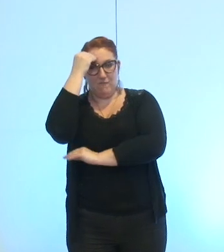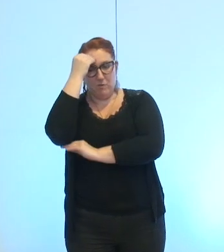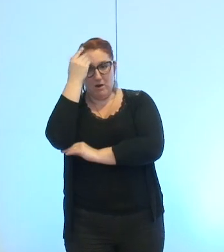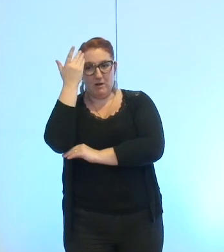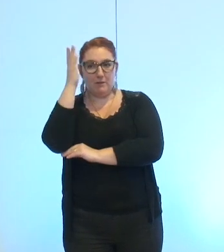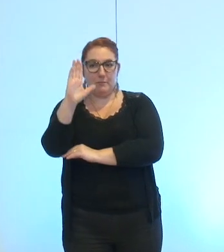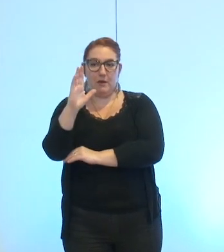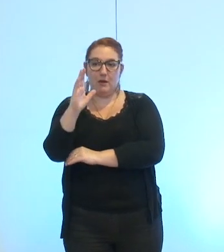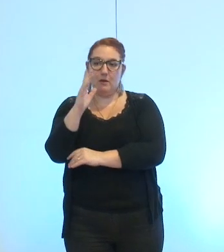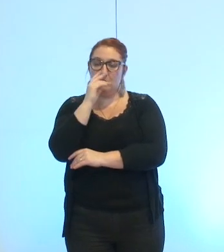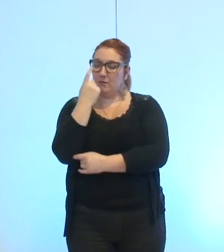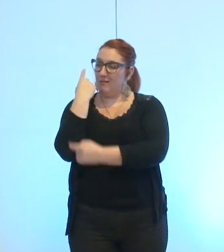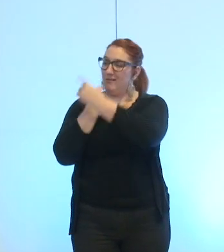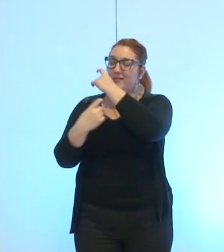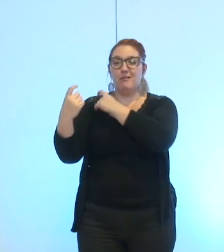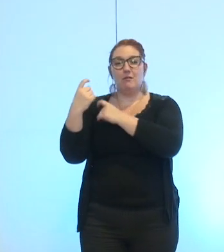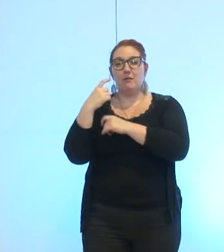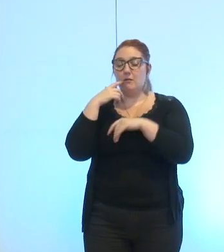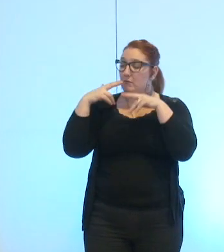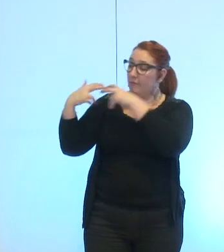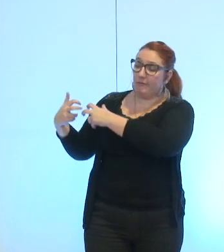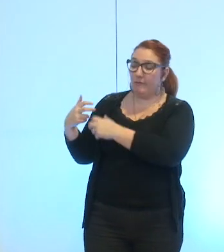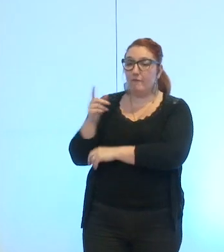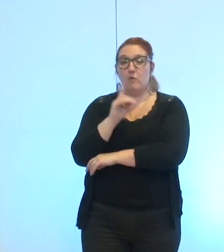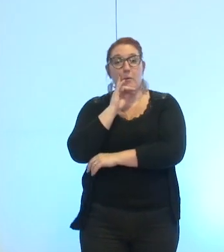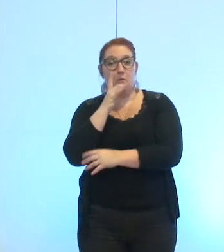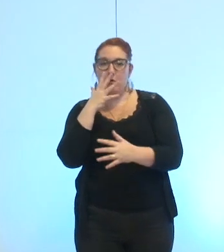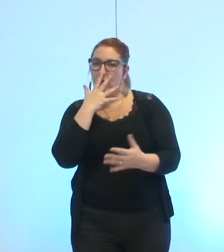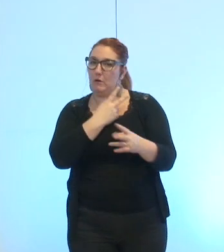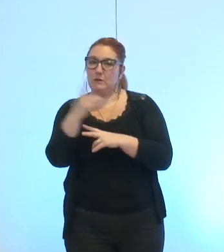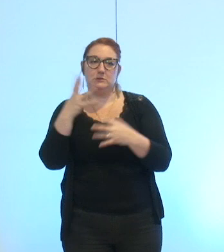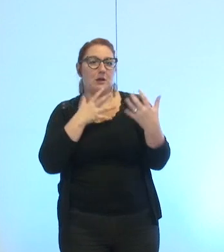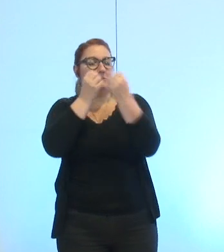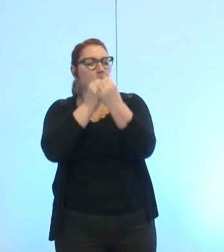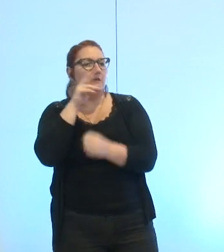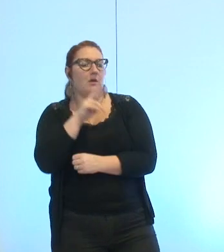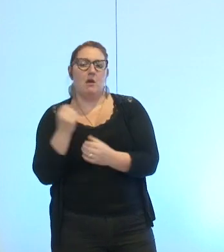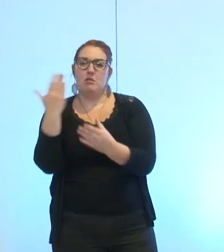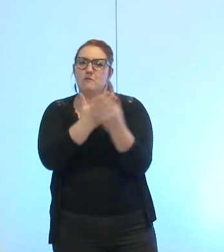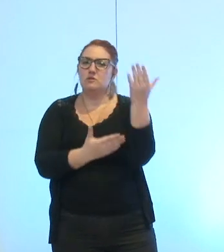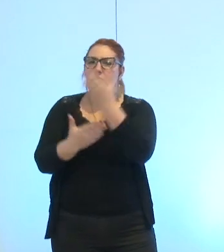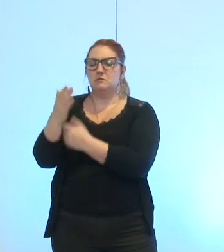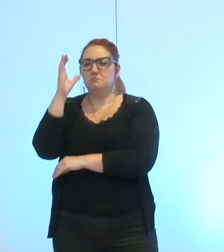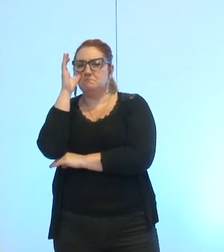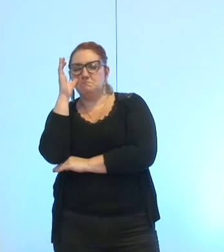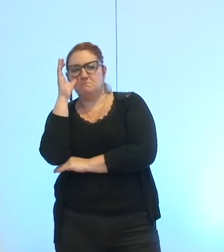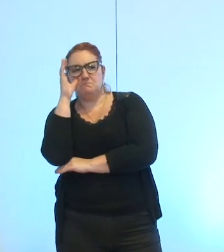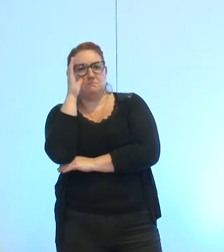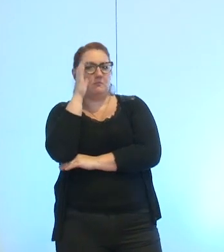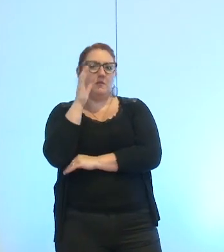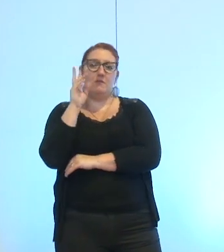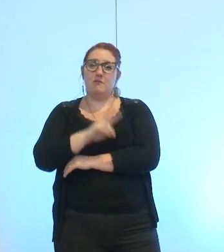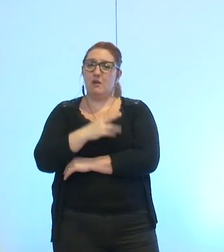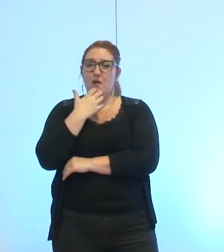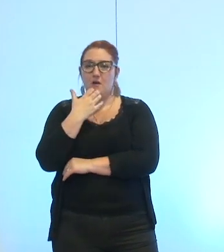l'accident et quand je j'écoute certaines interventions j'ai presque envie de de reparler des